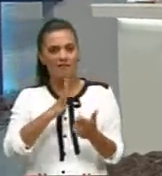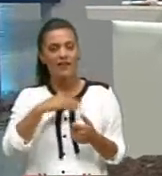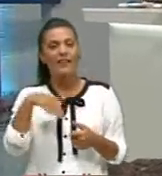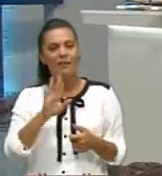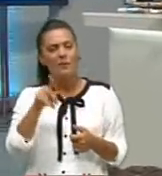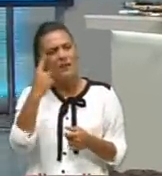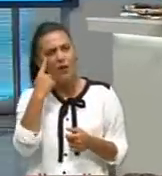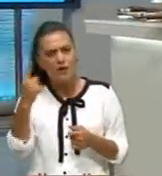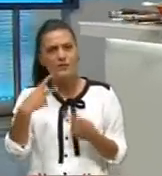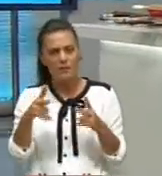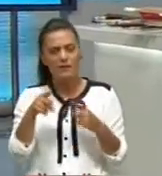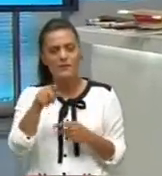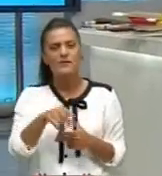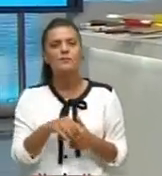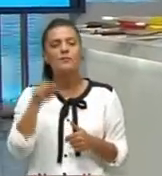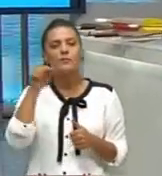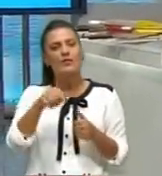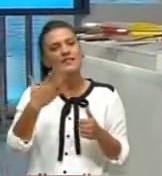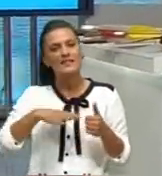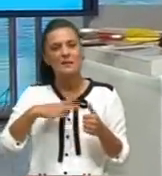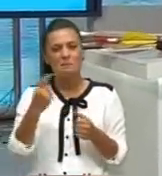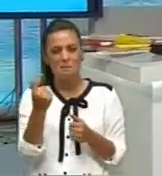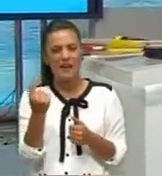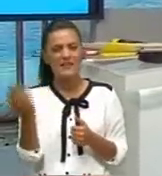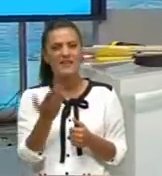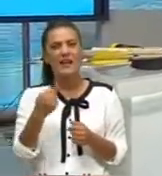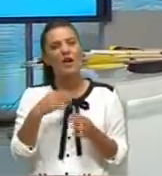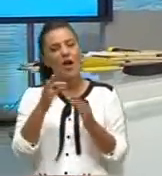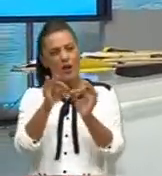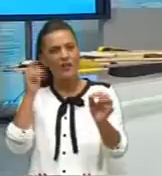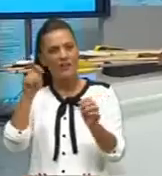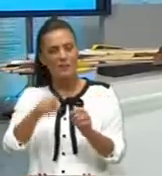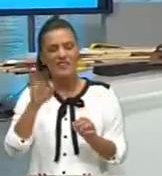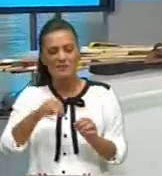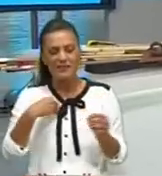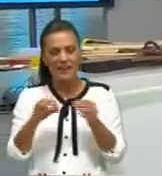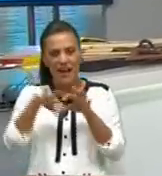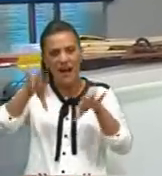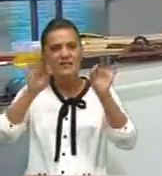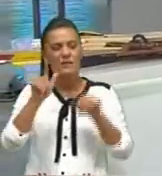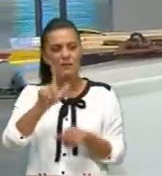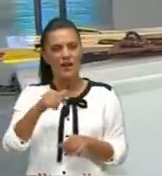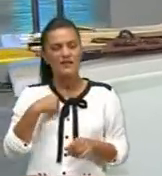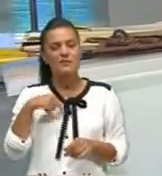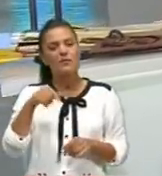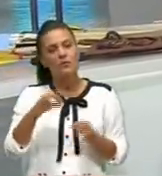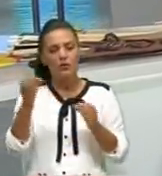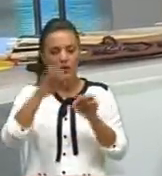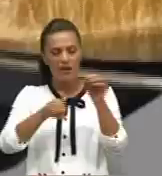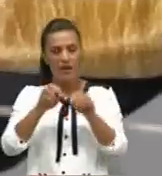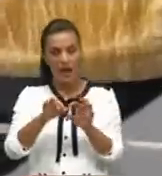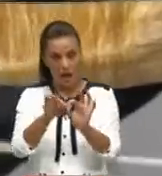mi? Bir kesinlikle gösterebilir misiniz? Bunu isterseniz birazdan gösterebilirim. Hı. Hemen kurmam lazım yayı. Tamam, kurarken atacağım zaman gösterirsiniz.